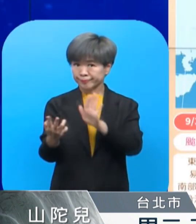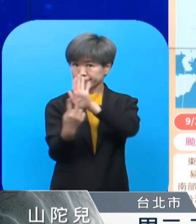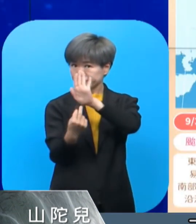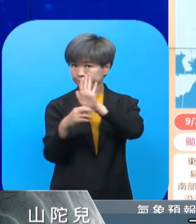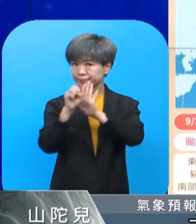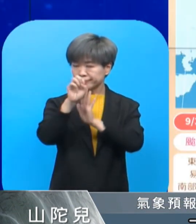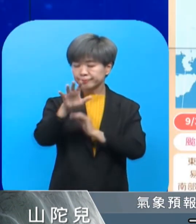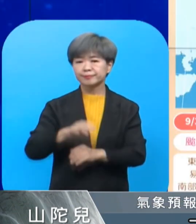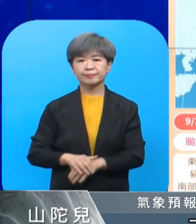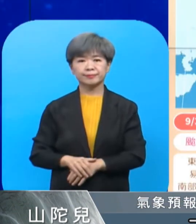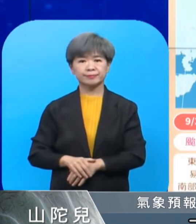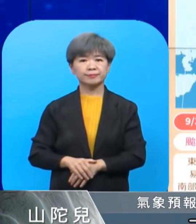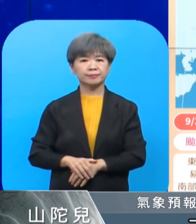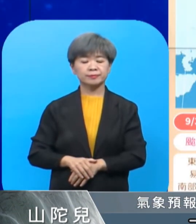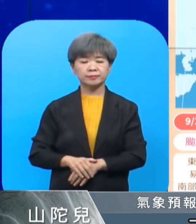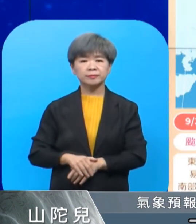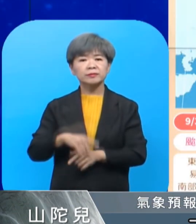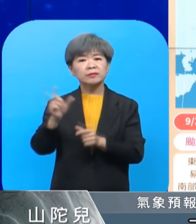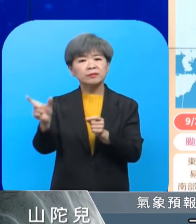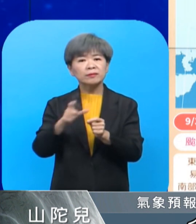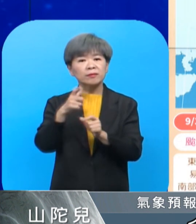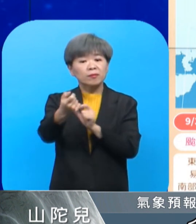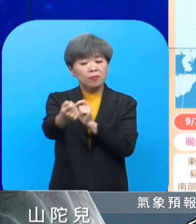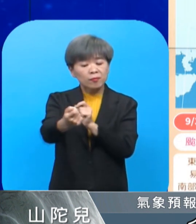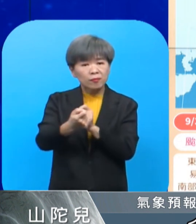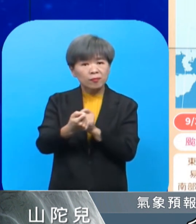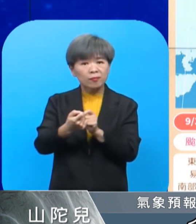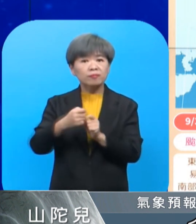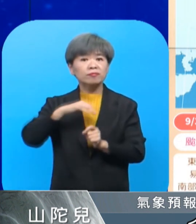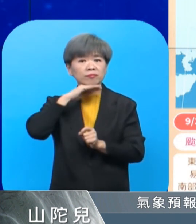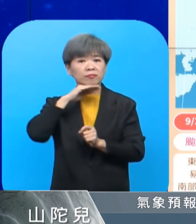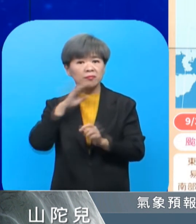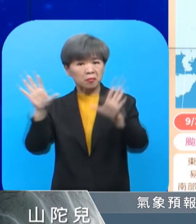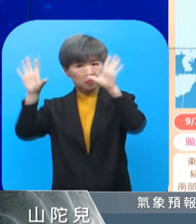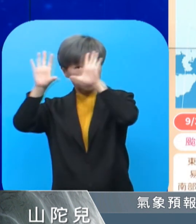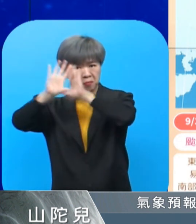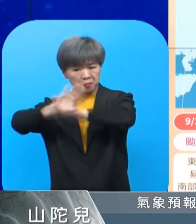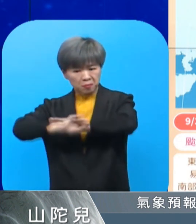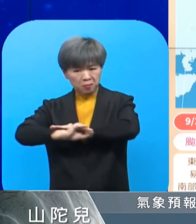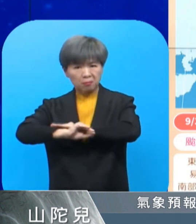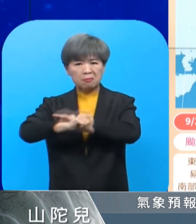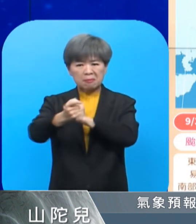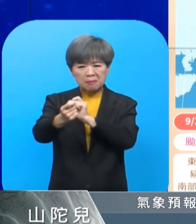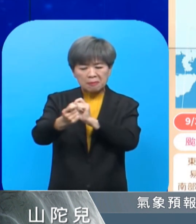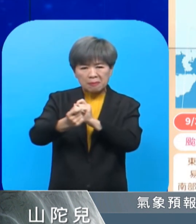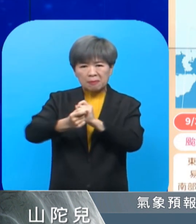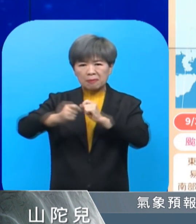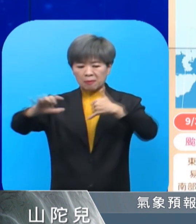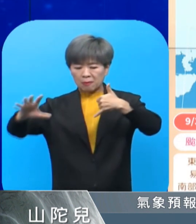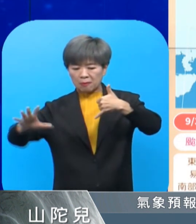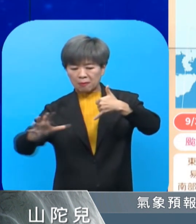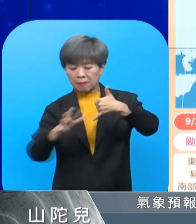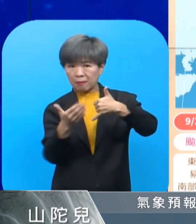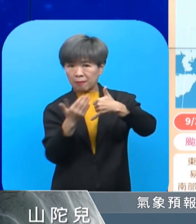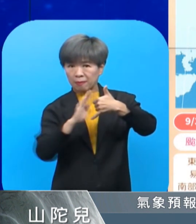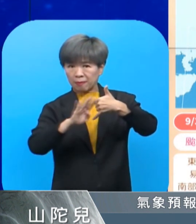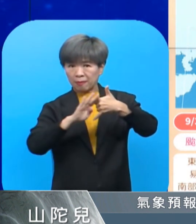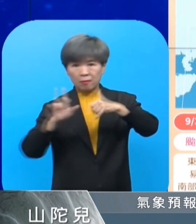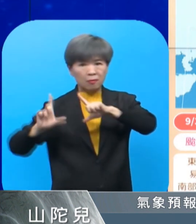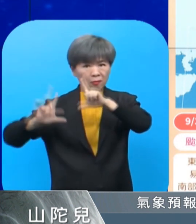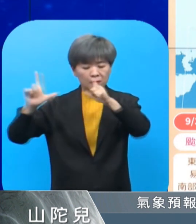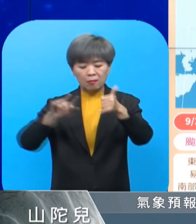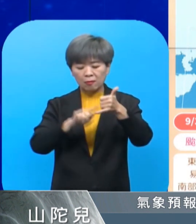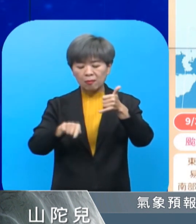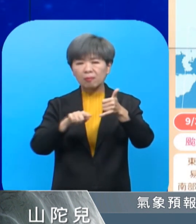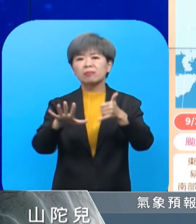未来在整个台风接近的过程当中，今天晚上我们刚刚一直提到，台风接近当中的时候，东半部跟恒春要注意和局部大